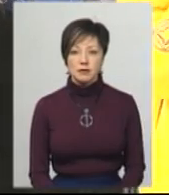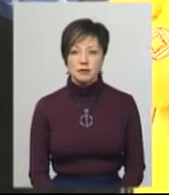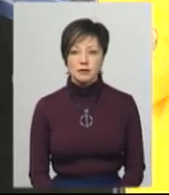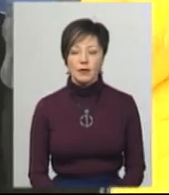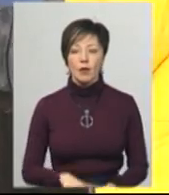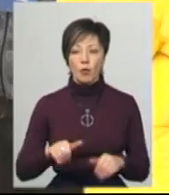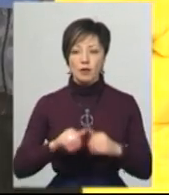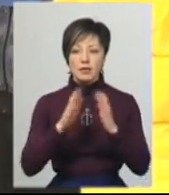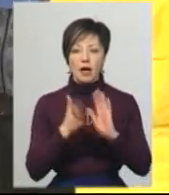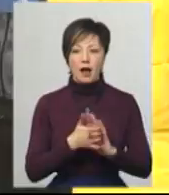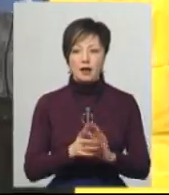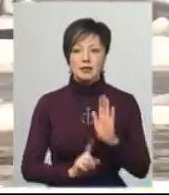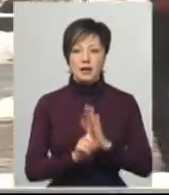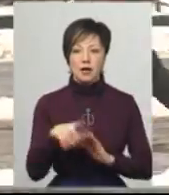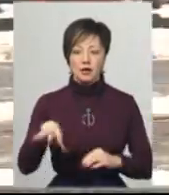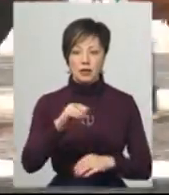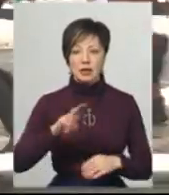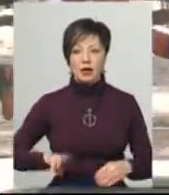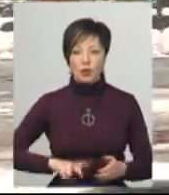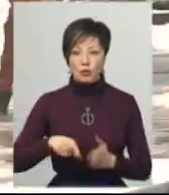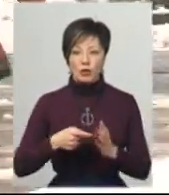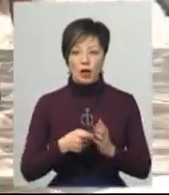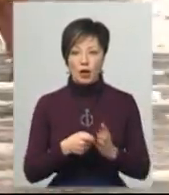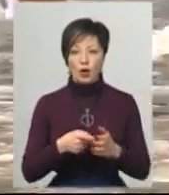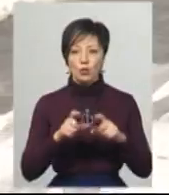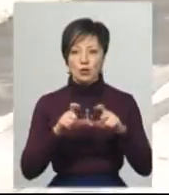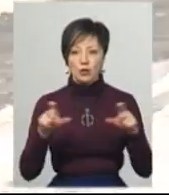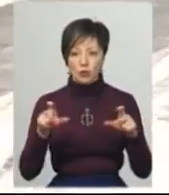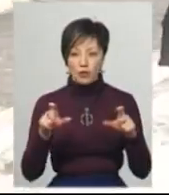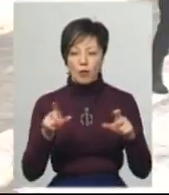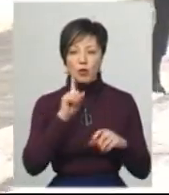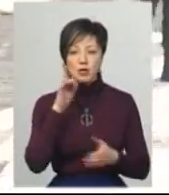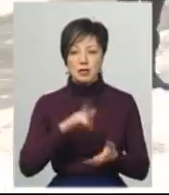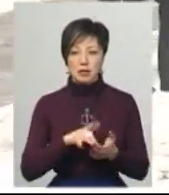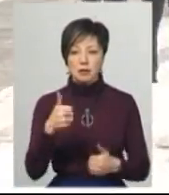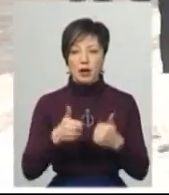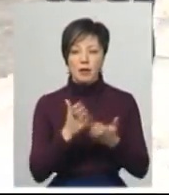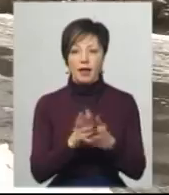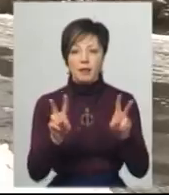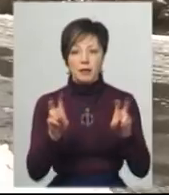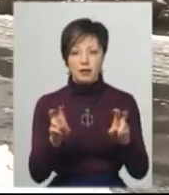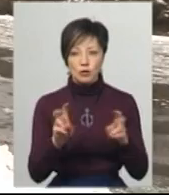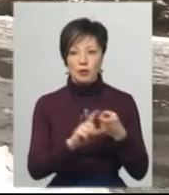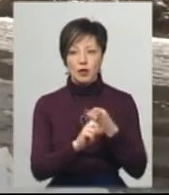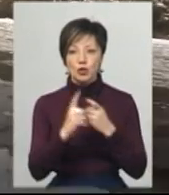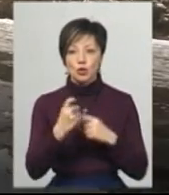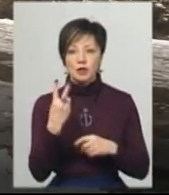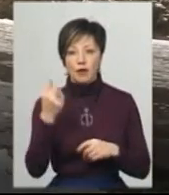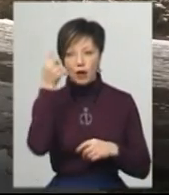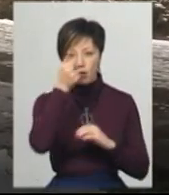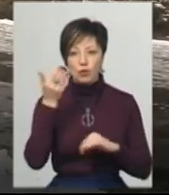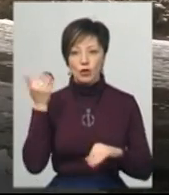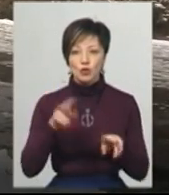Потім загальний старт для усіх. Директор комунальної установи «Молодіжний центр» Владислав Гребнюк розповідає, квест-змагання має тематичну підв'язку. 102 роки тому